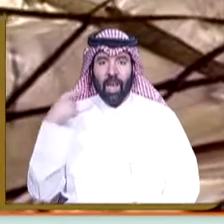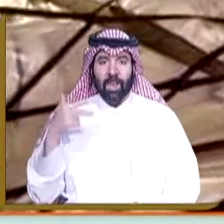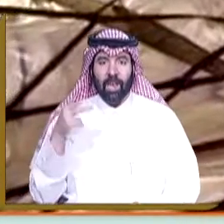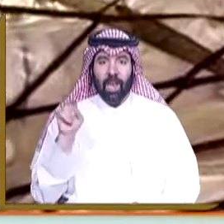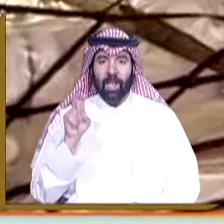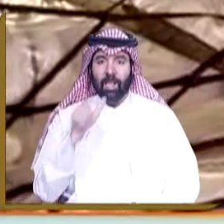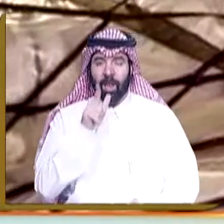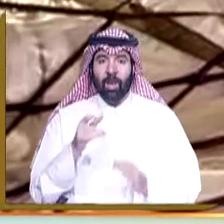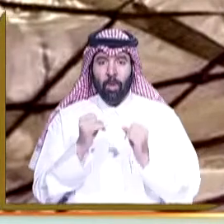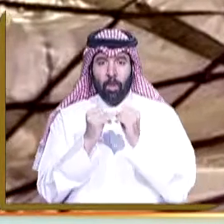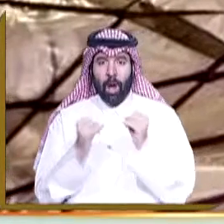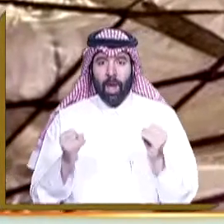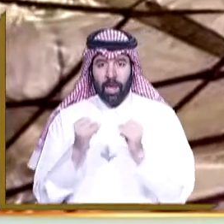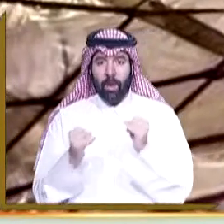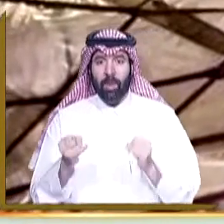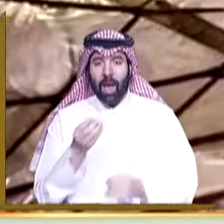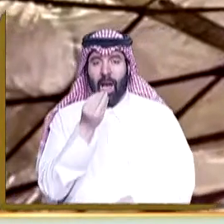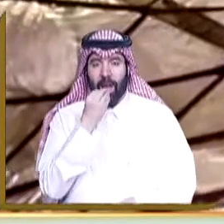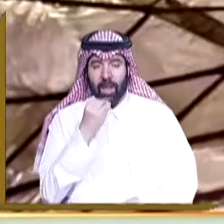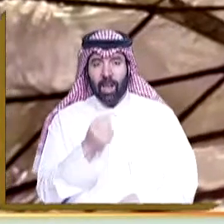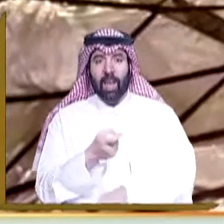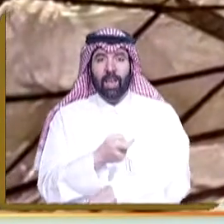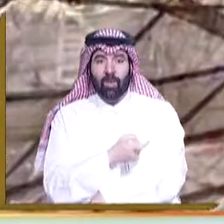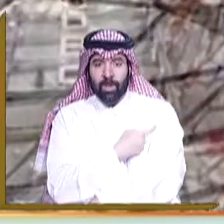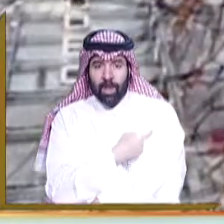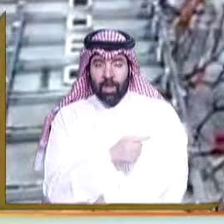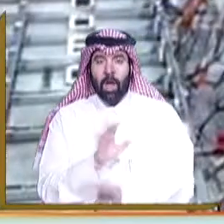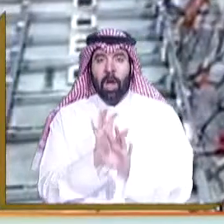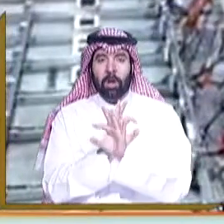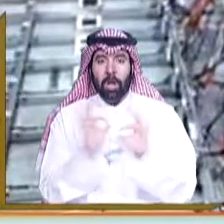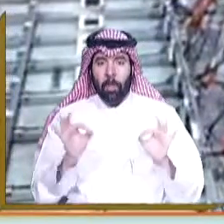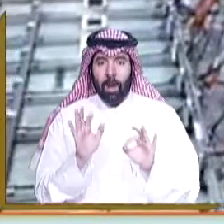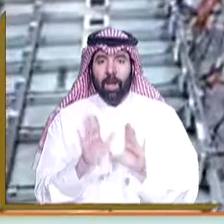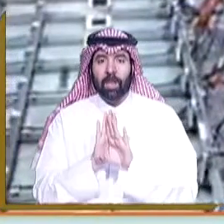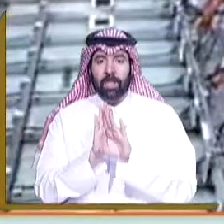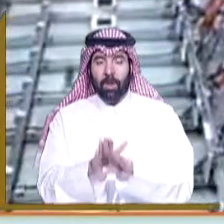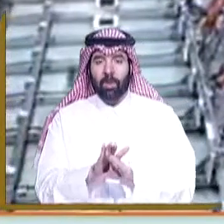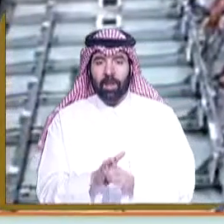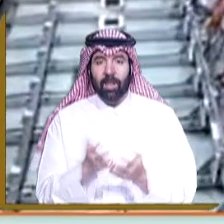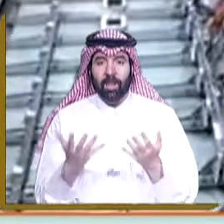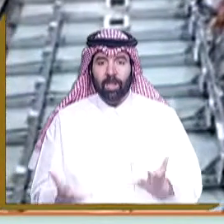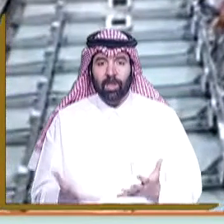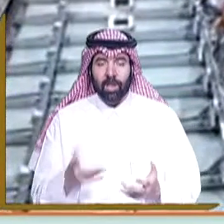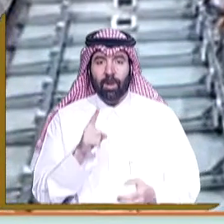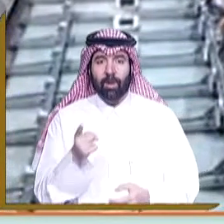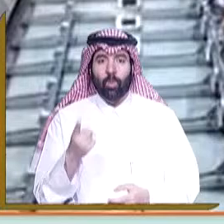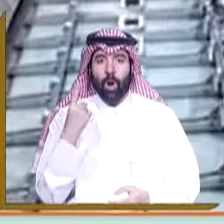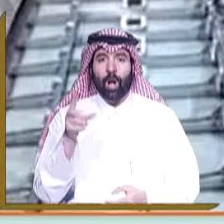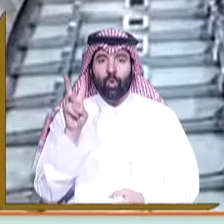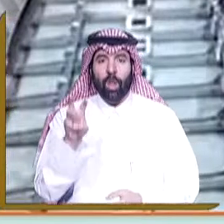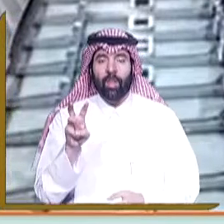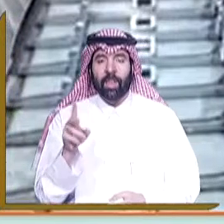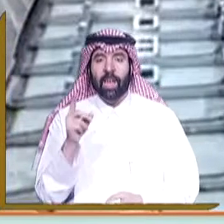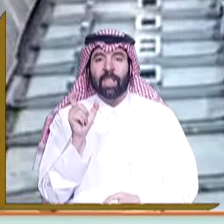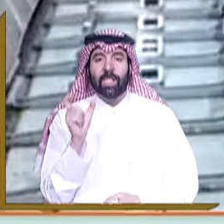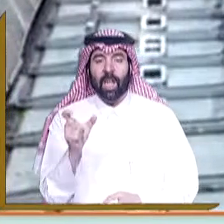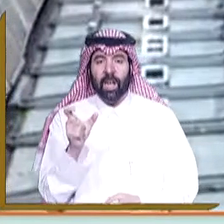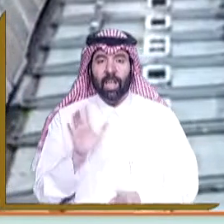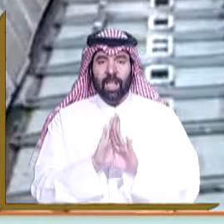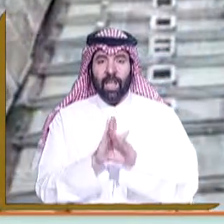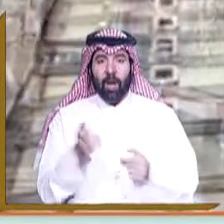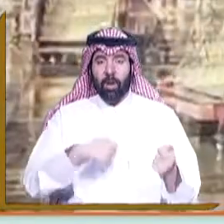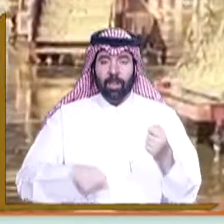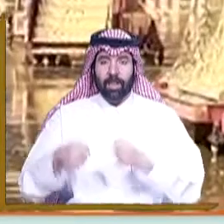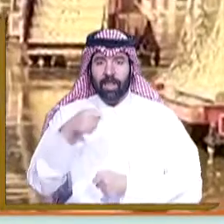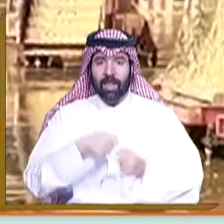مساعدات إغاثية متنوعة شملت مواد غذائية وإيوائية تزن 31 طنا، وذلك ضمن الحملة الشعبية لإغاثة